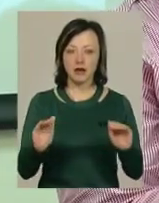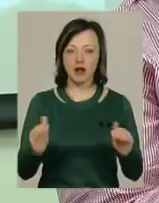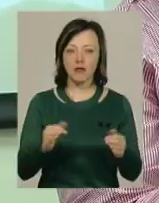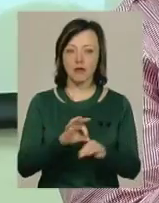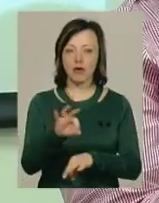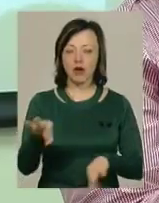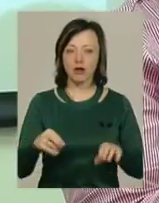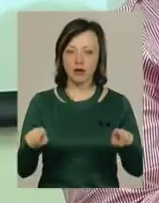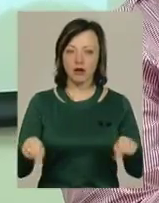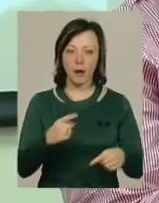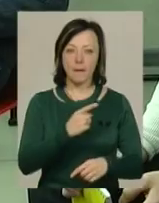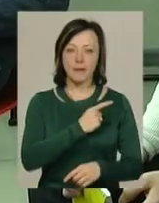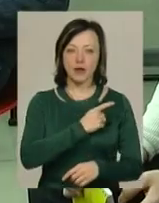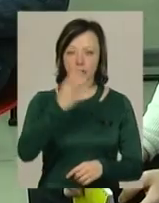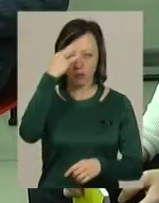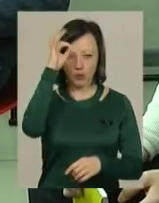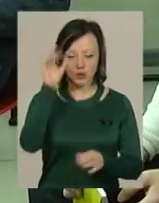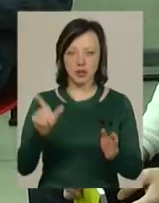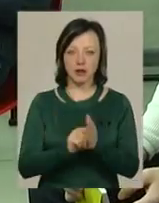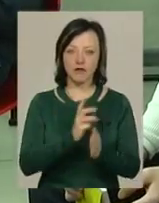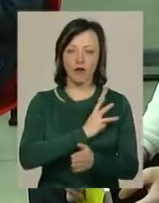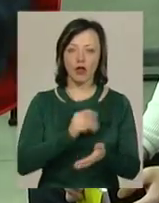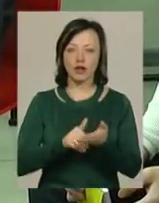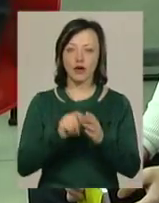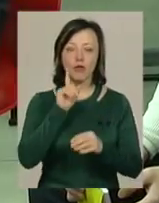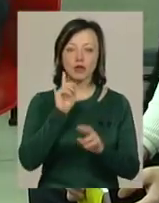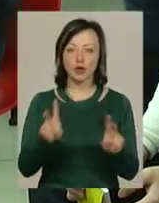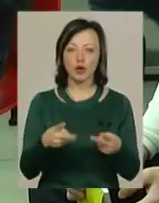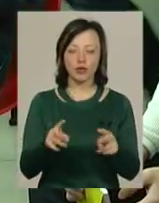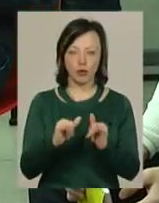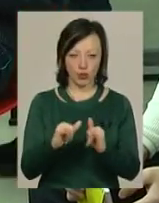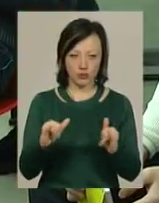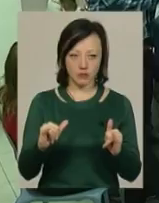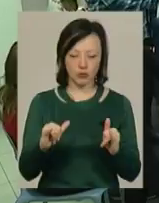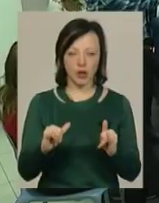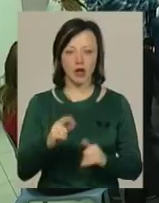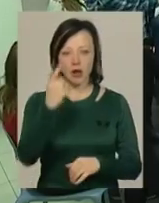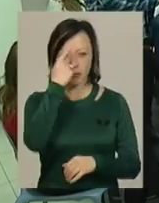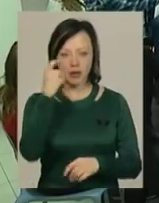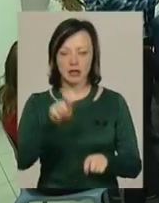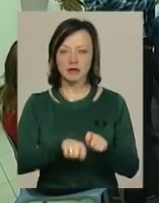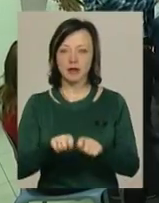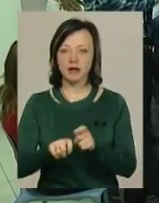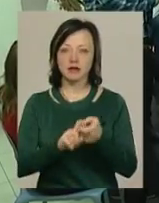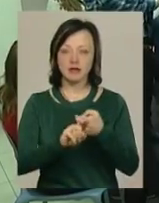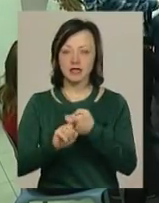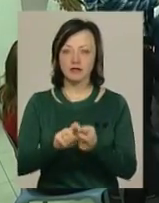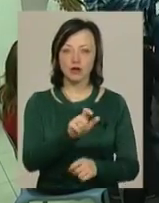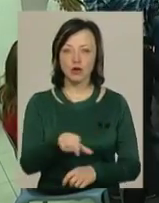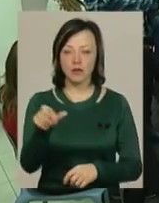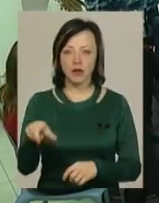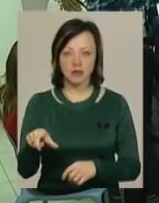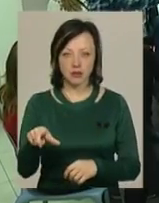«Поліс» організувала патрульна поліція краю разом з волонтерами молодіжного клубу розвитку. Як повідомила інспектор зі зв'язків з громадськістю